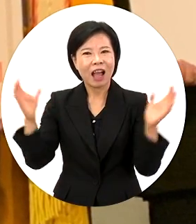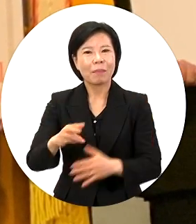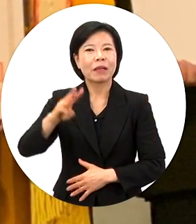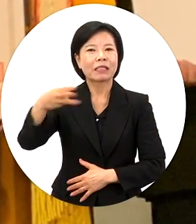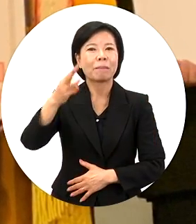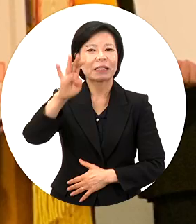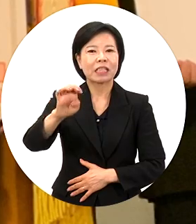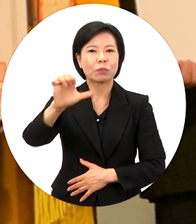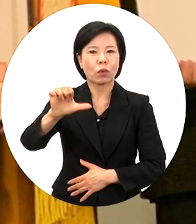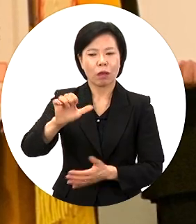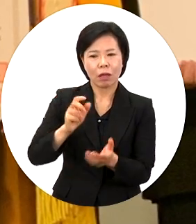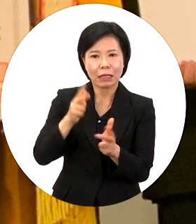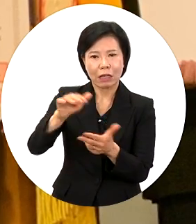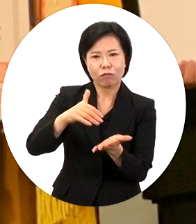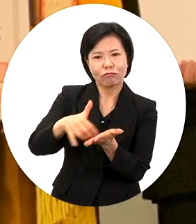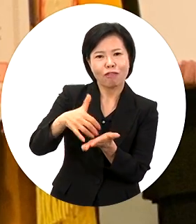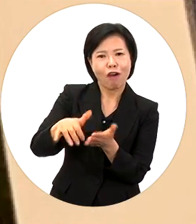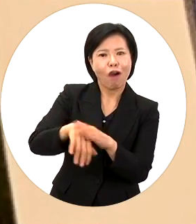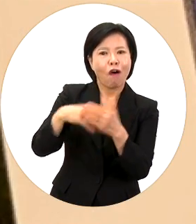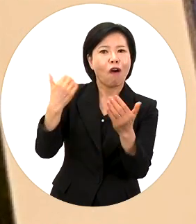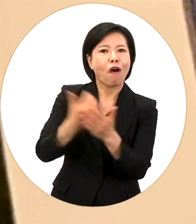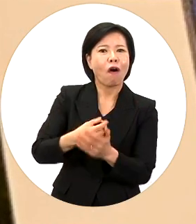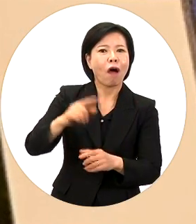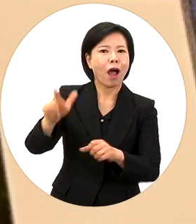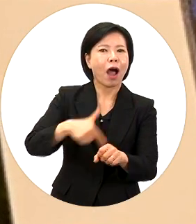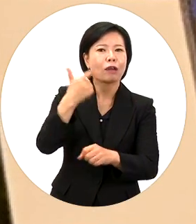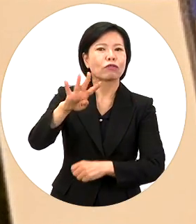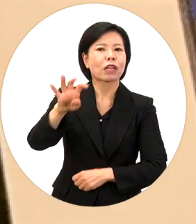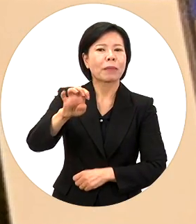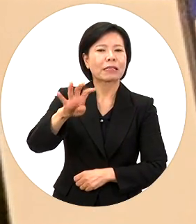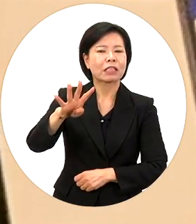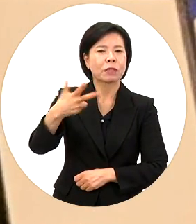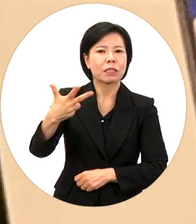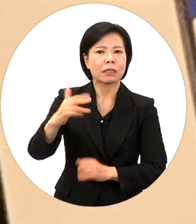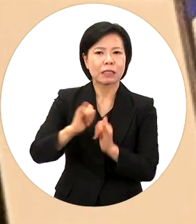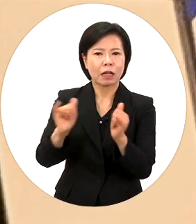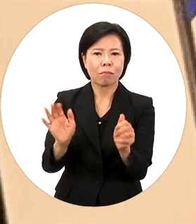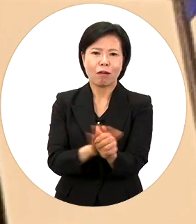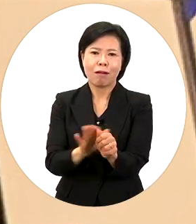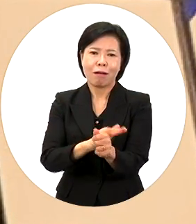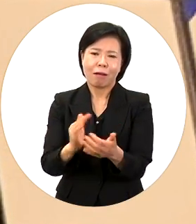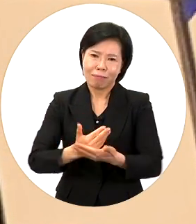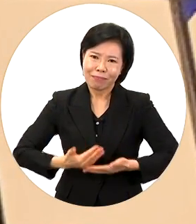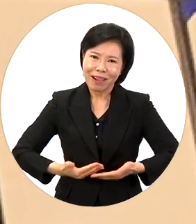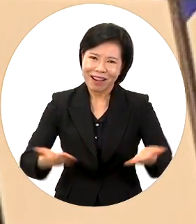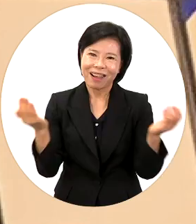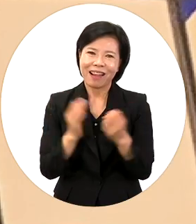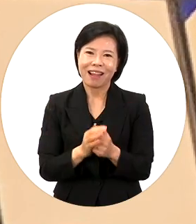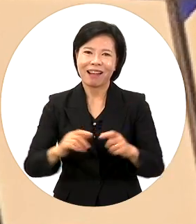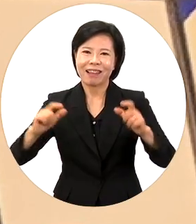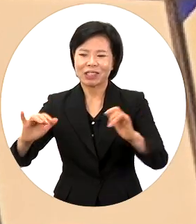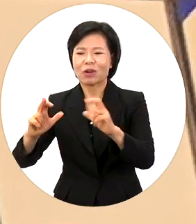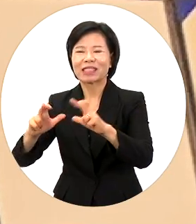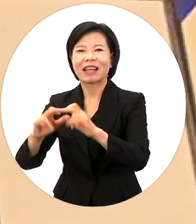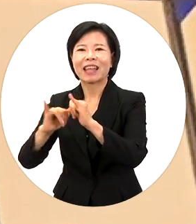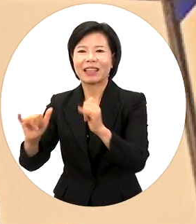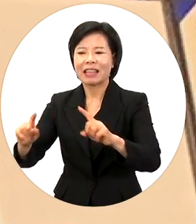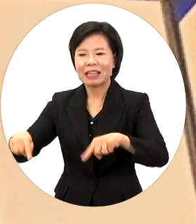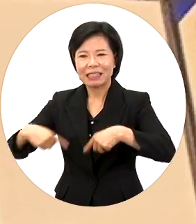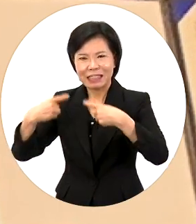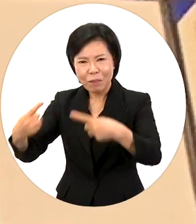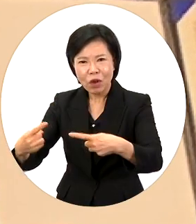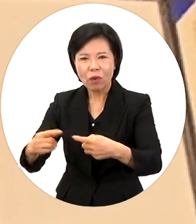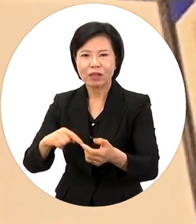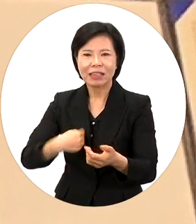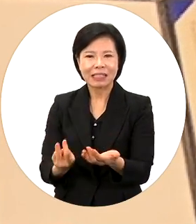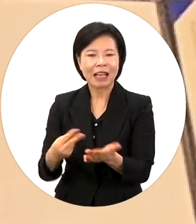총 345개 사업을 추진하면서 하루 평균 447명에게 서비스를 제공하고 있는데요. 지역 장애인들의